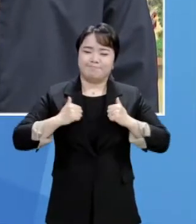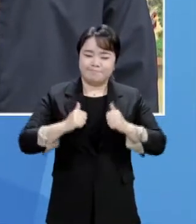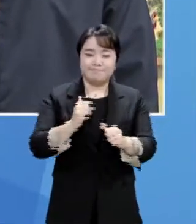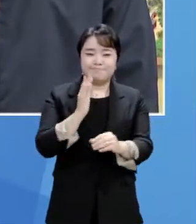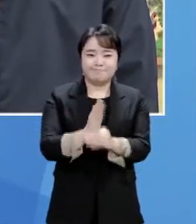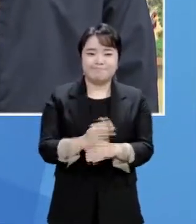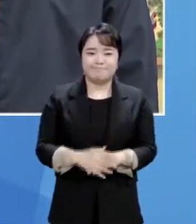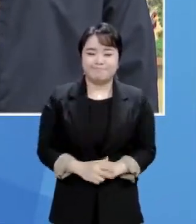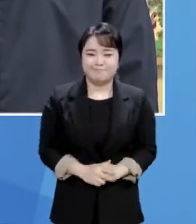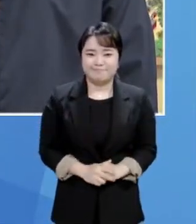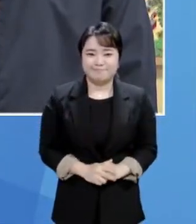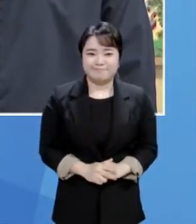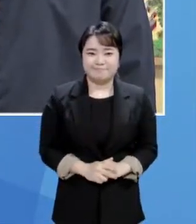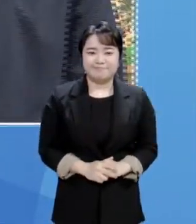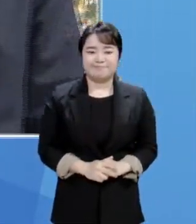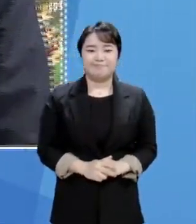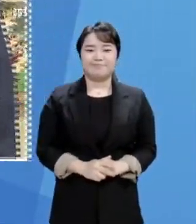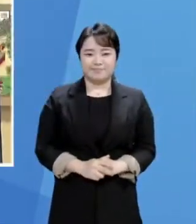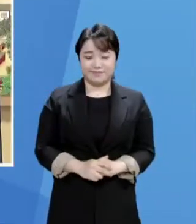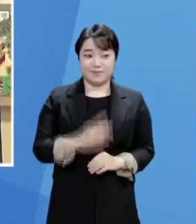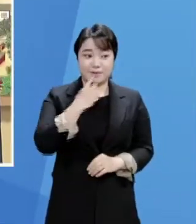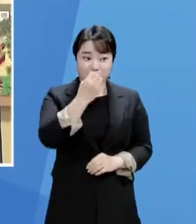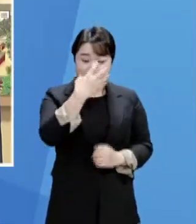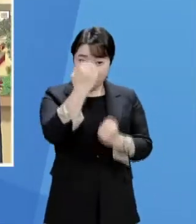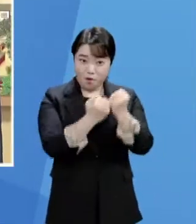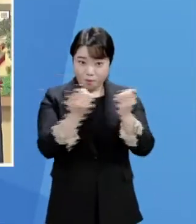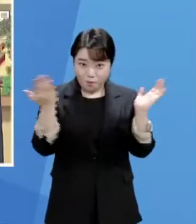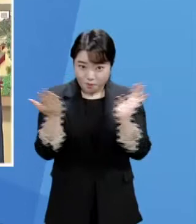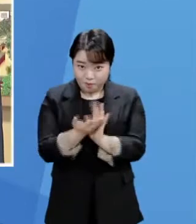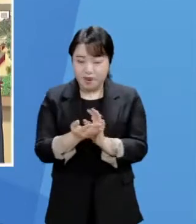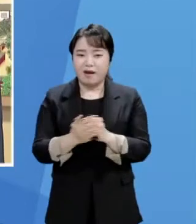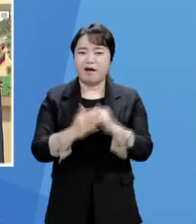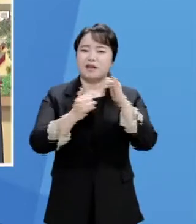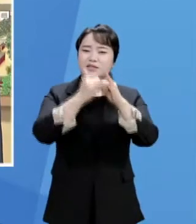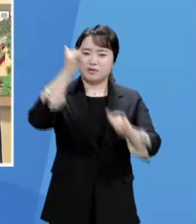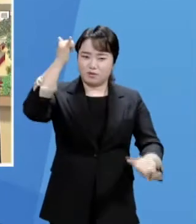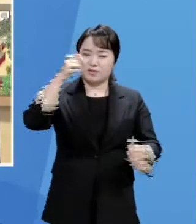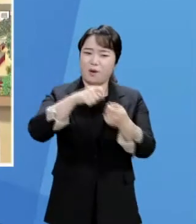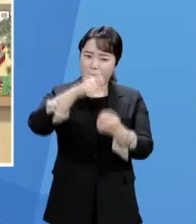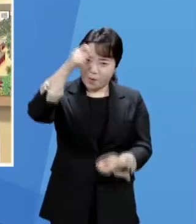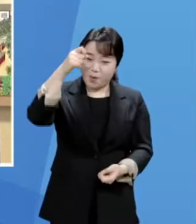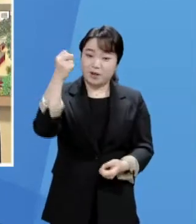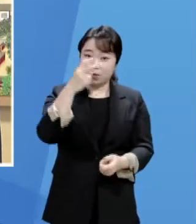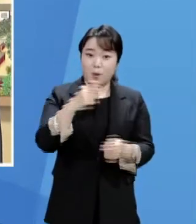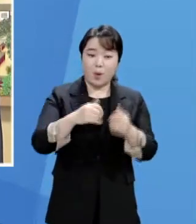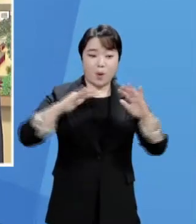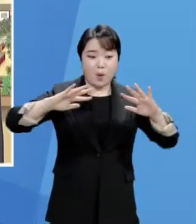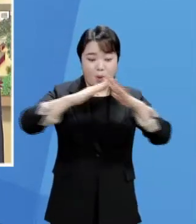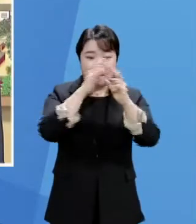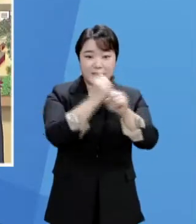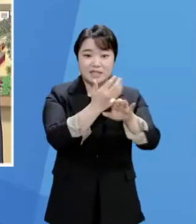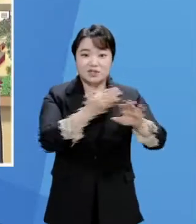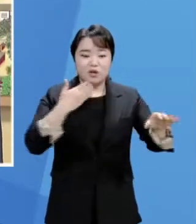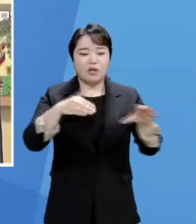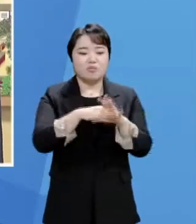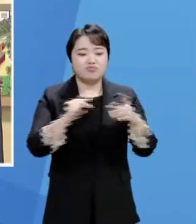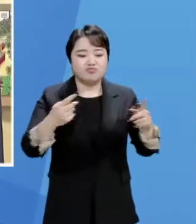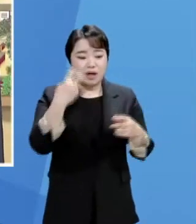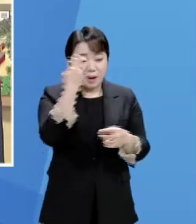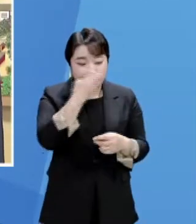있습니다. 네, 말씀하신 대로 역사적으로 의미가 있고 또 공사 전에 문화재가